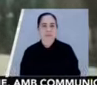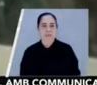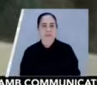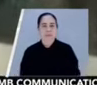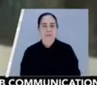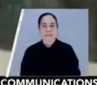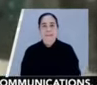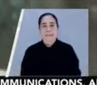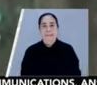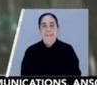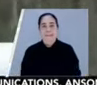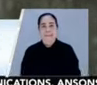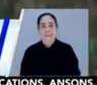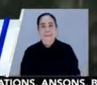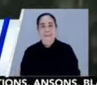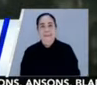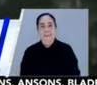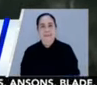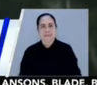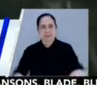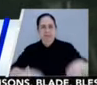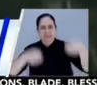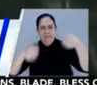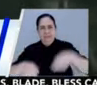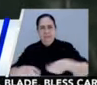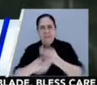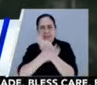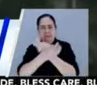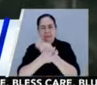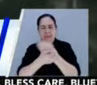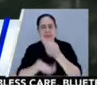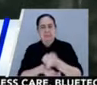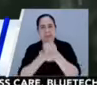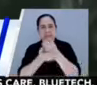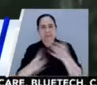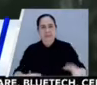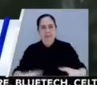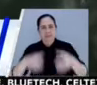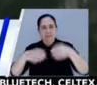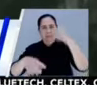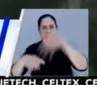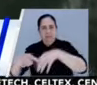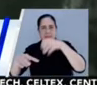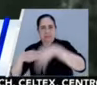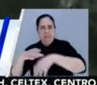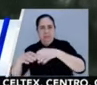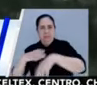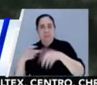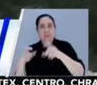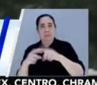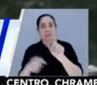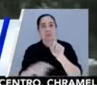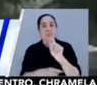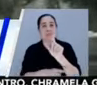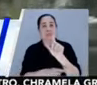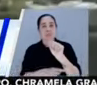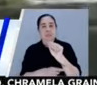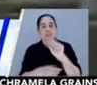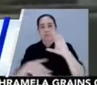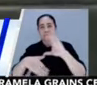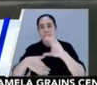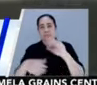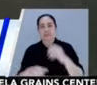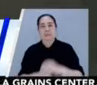zali sako-sakong m buto ang pinagtulungang ihulog sa mga butas ng estrukturang ito ng Tala Cemetery sa Caloocan